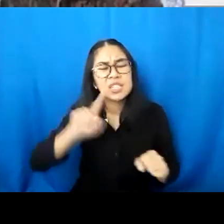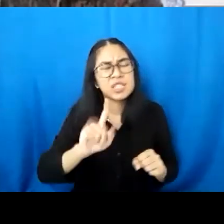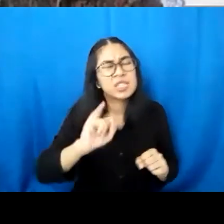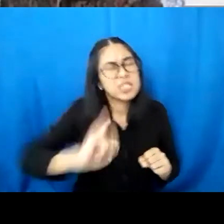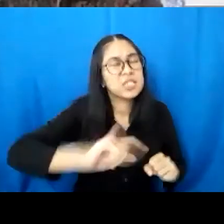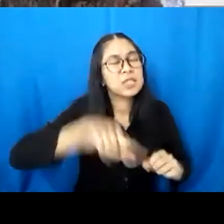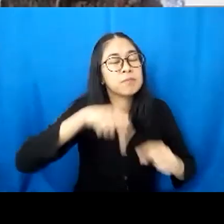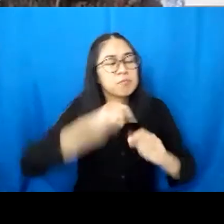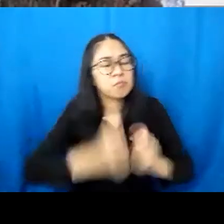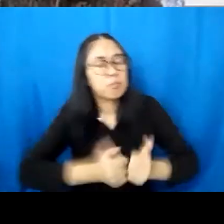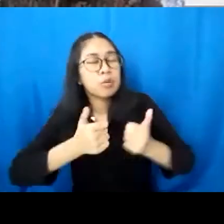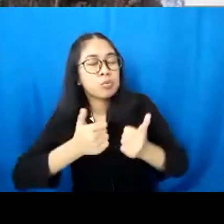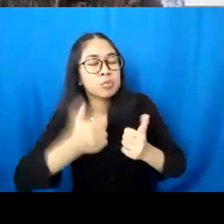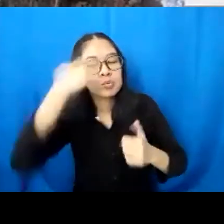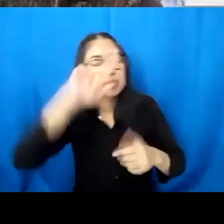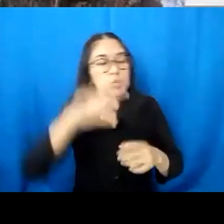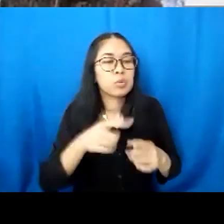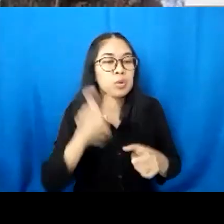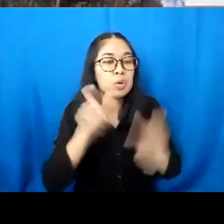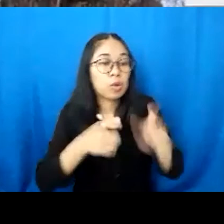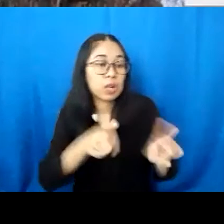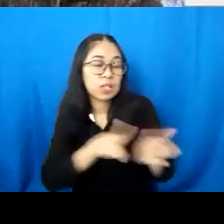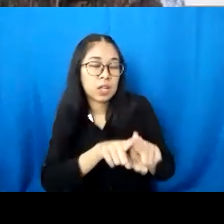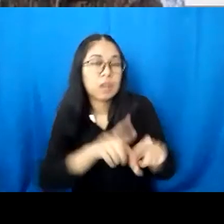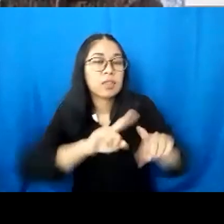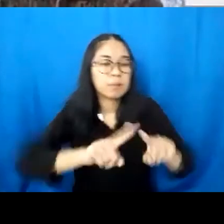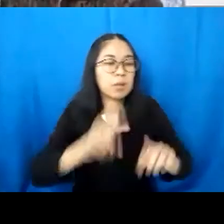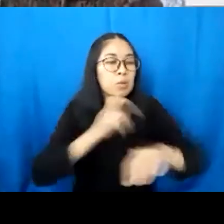tapi juga timing ya untuk menikah itu juga sangat penting karena